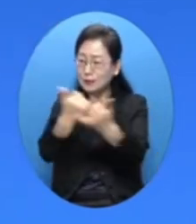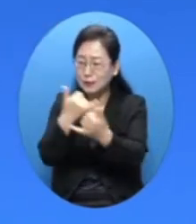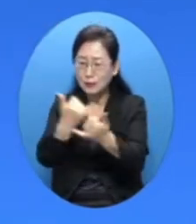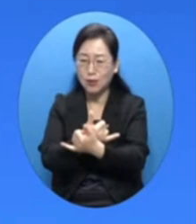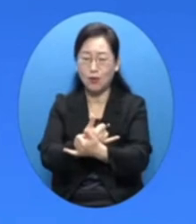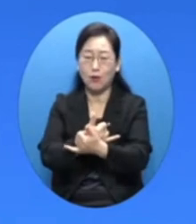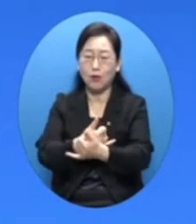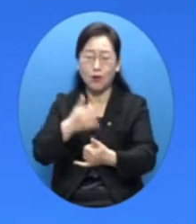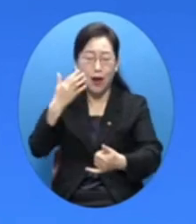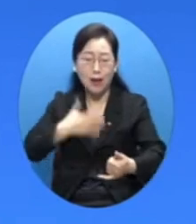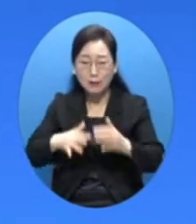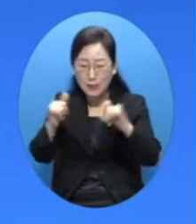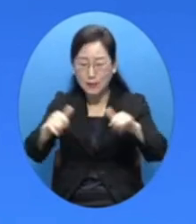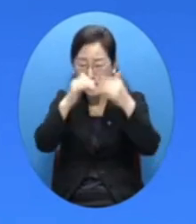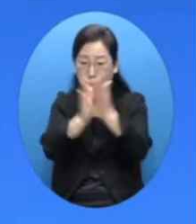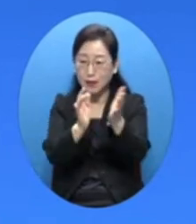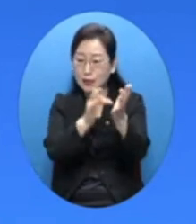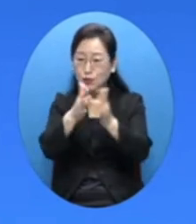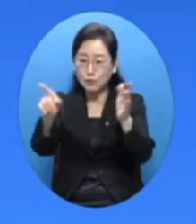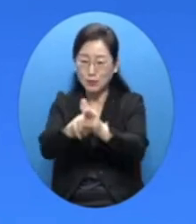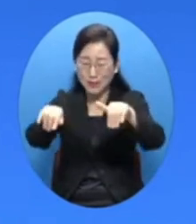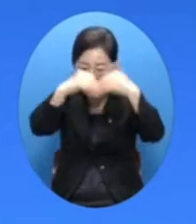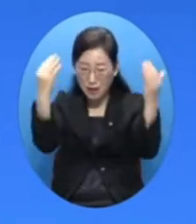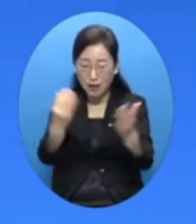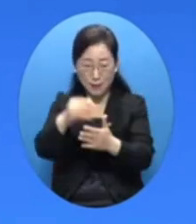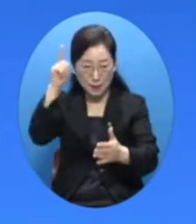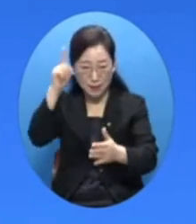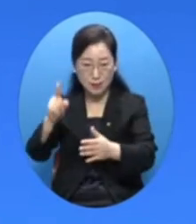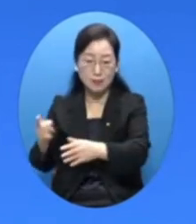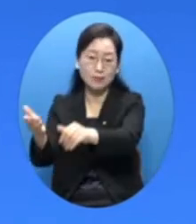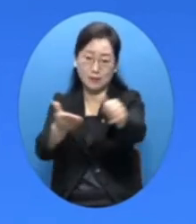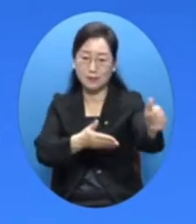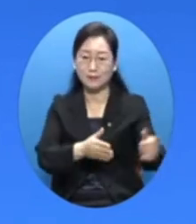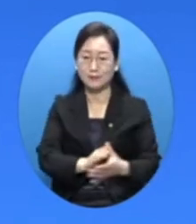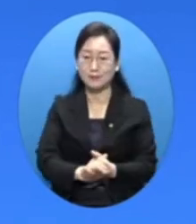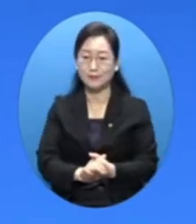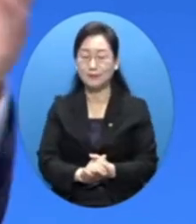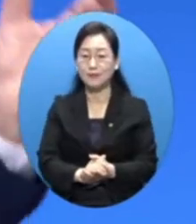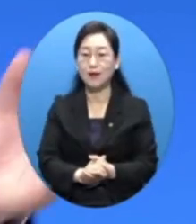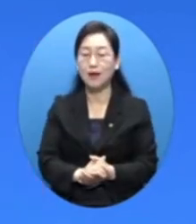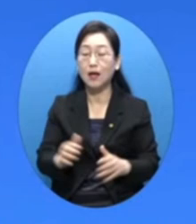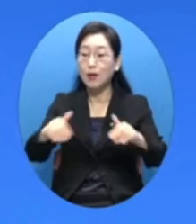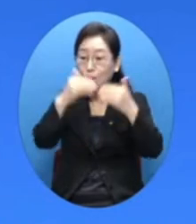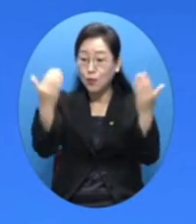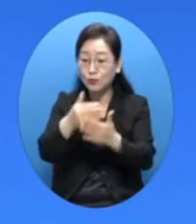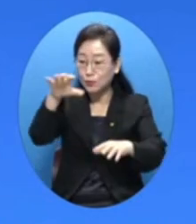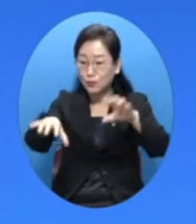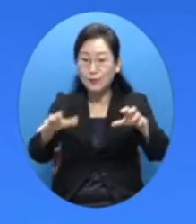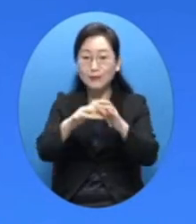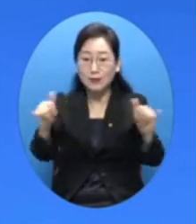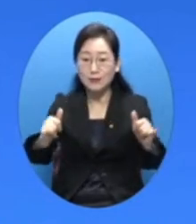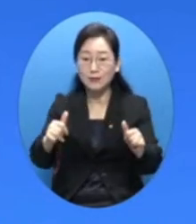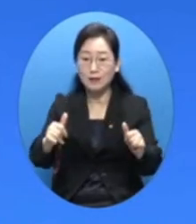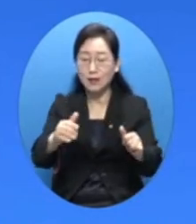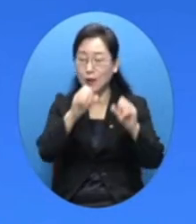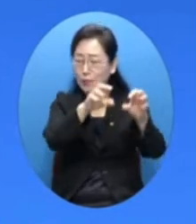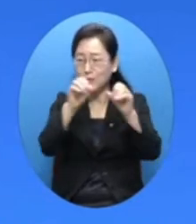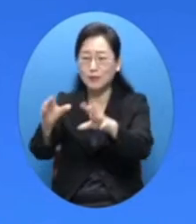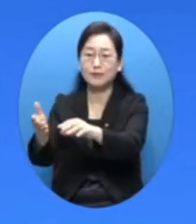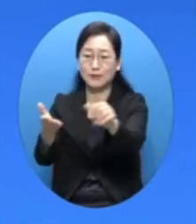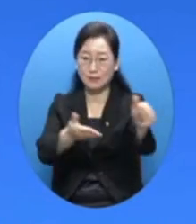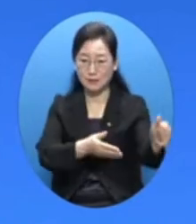가운데는 예수를 안 믿는 사람이 한 사람도 없게 되기를 주님으로 축원합니다. 여러분, 모든 동네에 있는 사람에게 죄 복음을 전해야 되기를